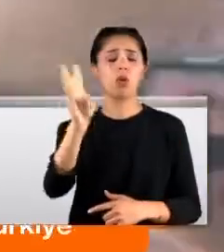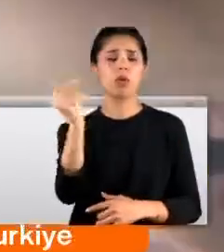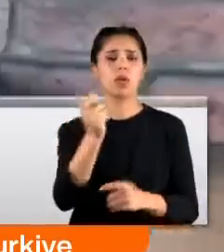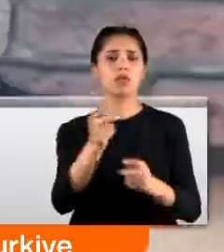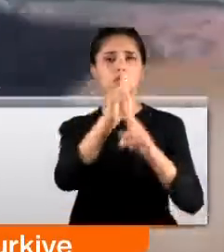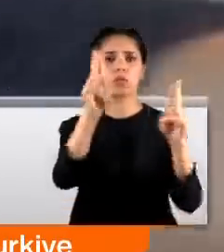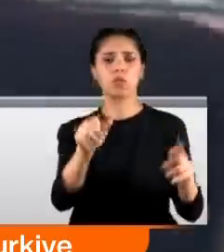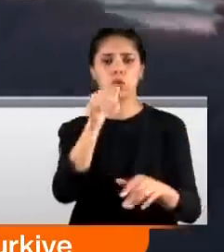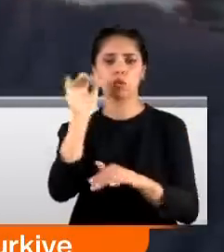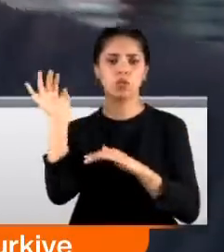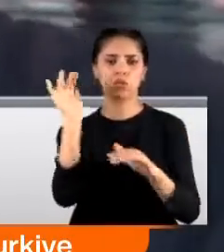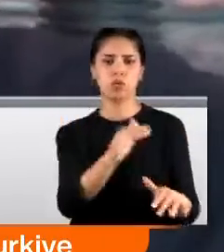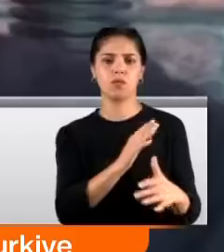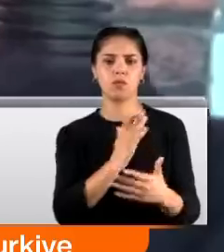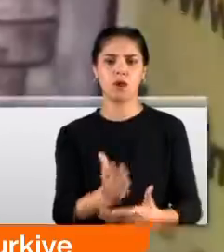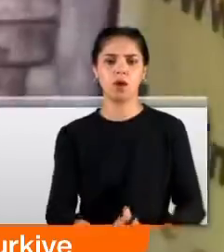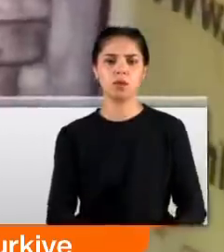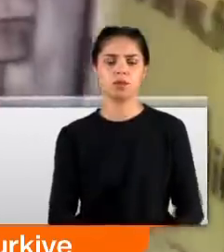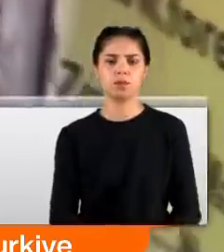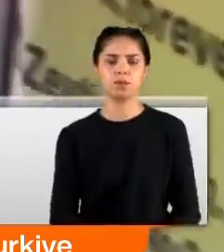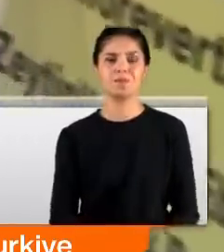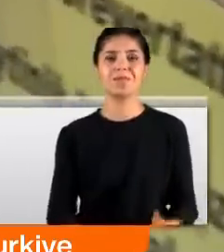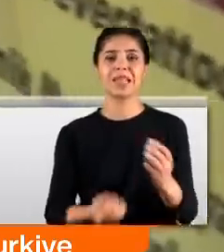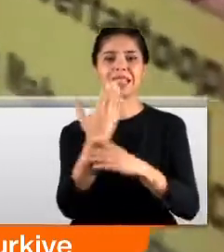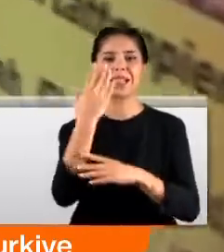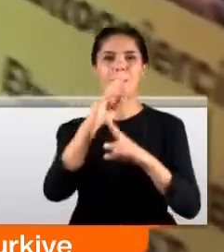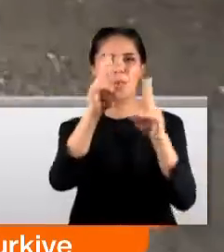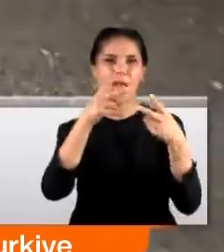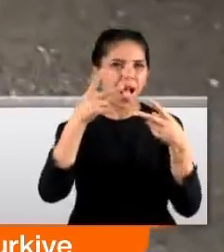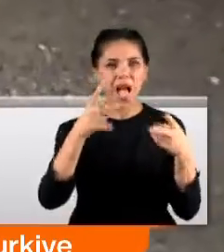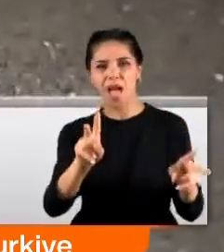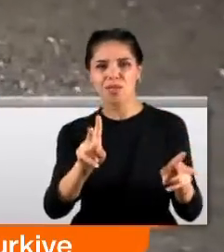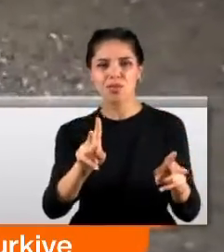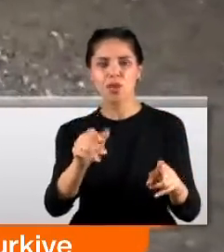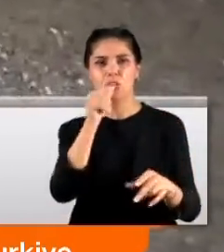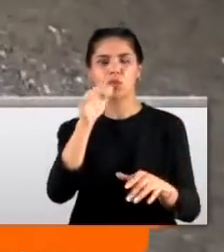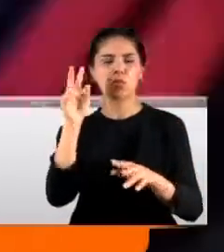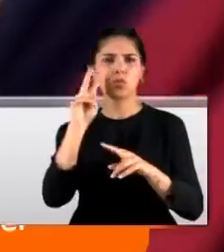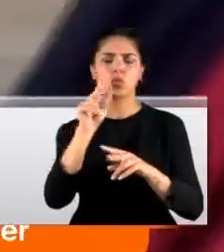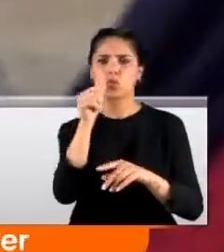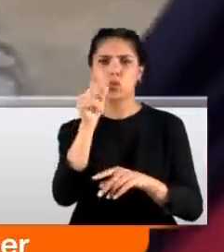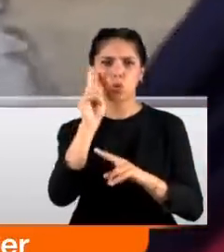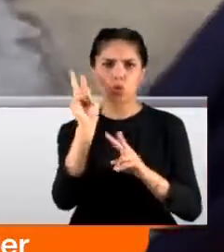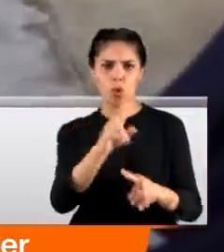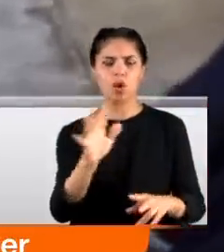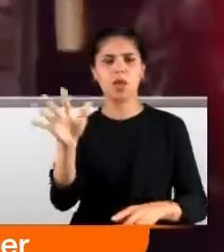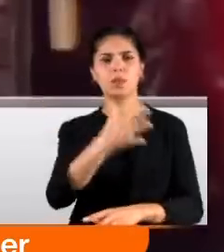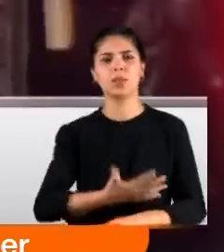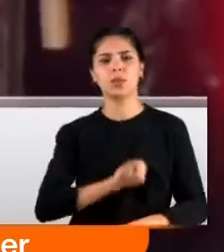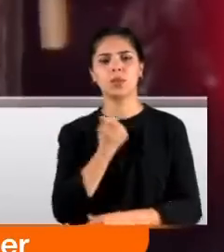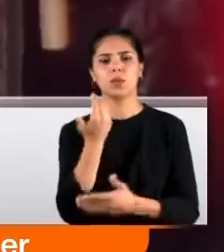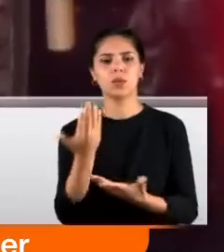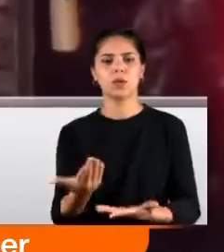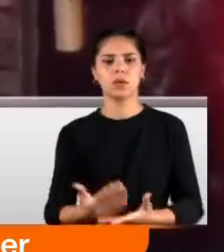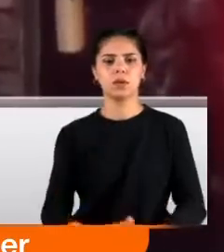bastı. Tepeden giriyor. Süreyi mazgal yapması lazım. Sabah kepenkleri açan esnaf dükkanlarına dolan suyu görünce büyük üzüntü yaşadı.